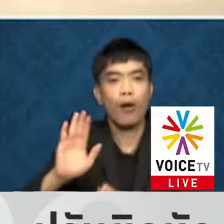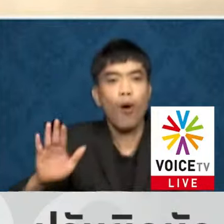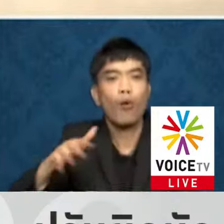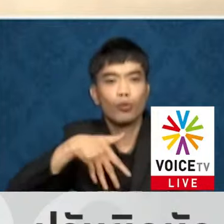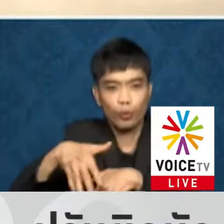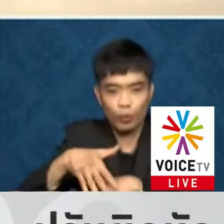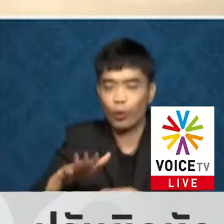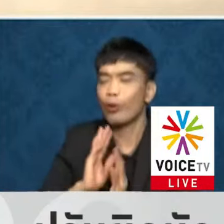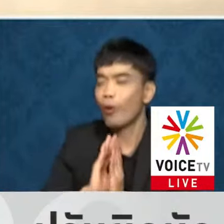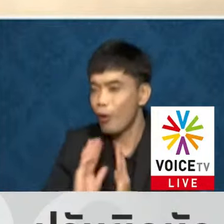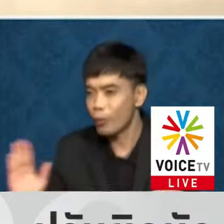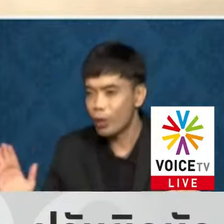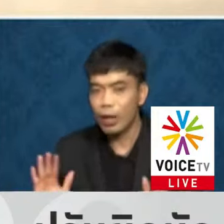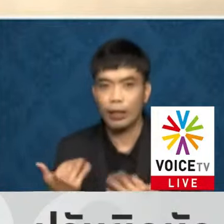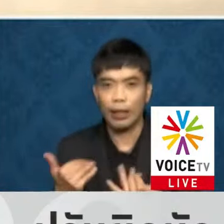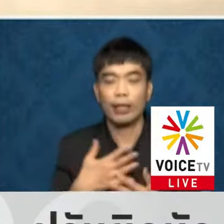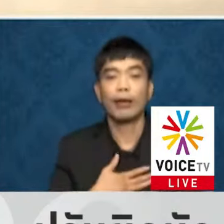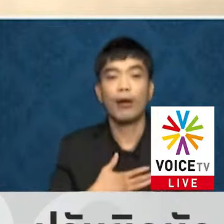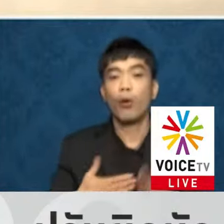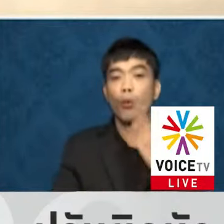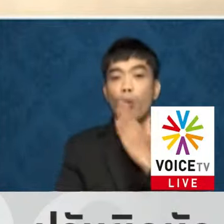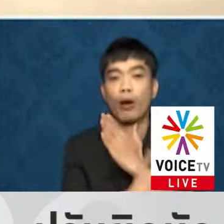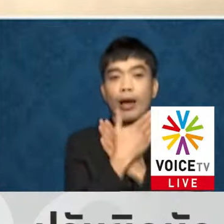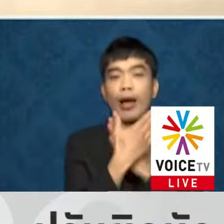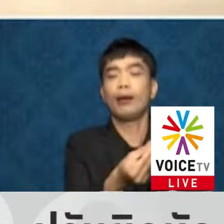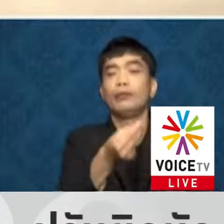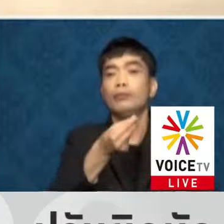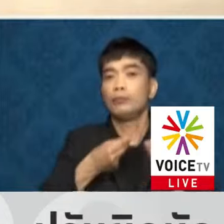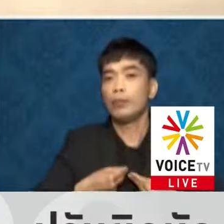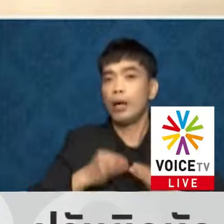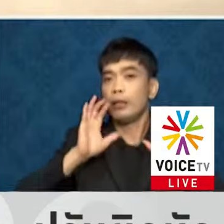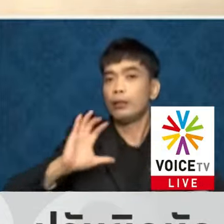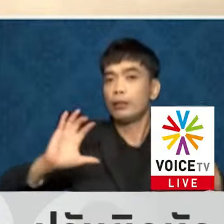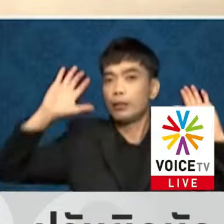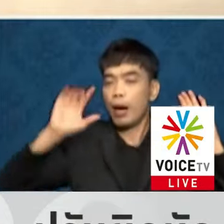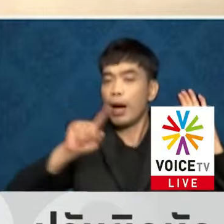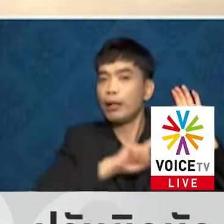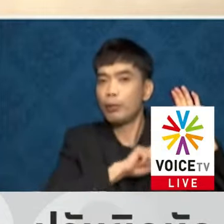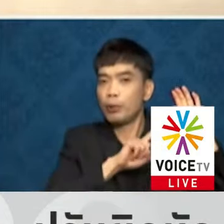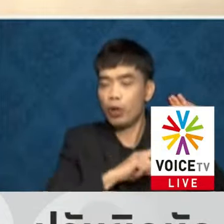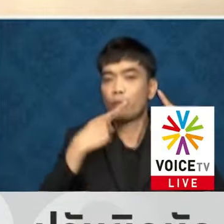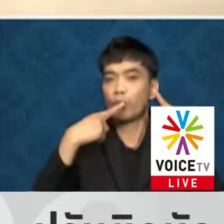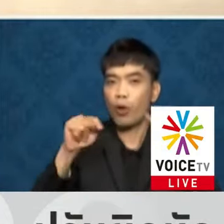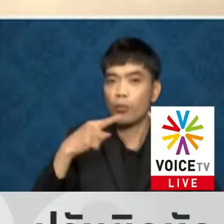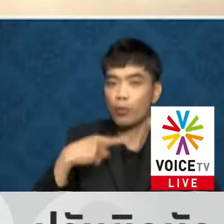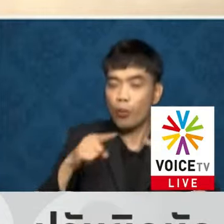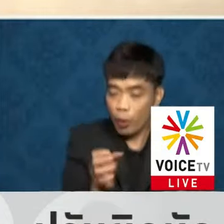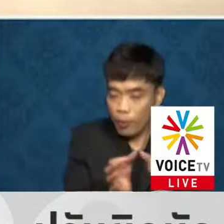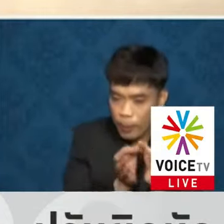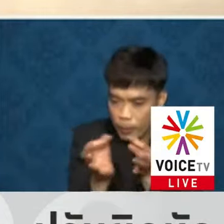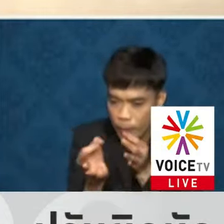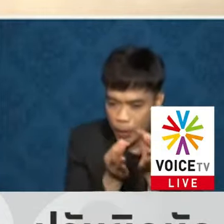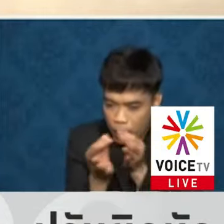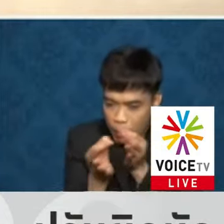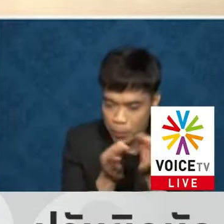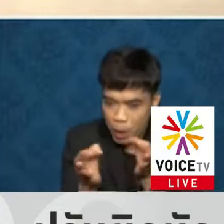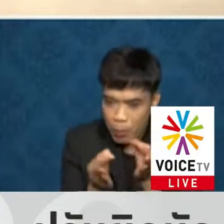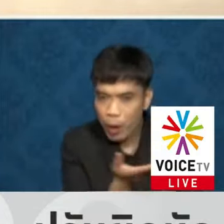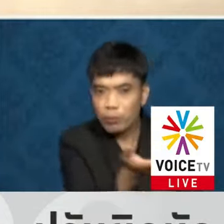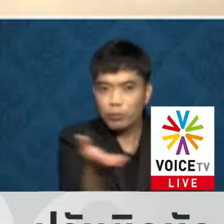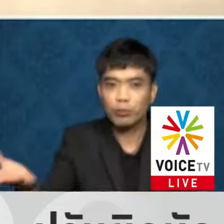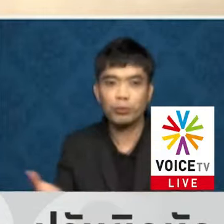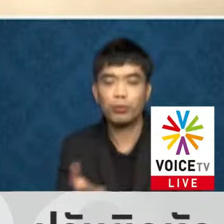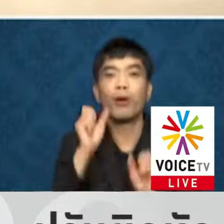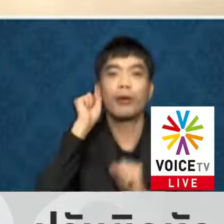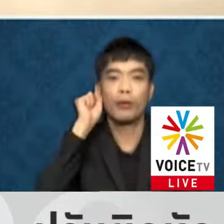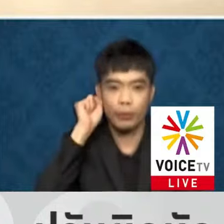ครับอย่างเช่นโครงสร้างหนี้การปรับยอดหนี้ของผู้กู้ยืมนะครับปรับเกณฑ์การคืนเงินส่วนที่ชำระเงินจากยอดหนี้ที่ปรับปรุงใหม่แล้วก็